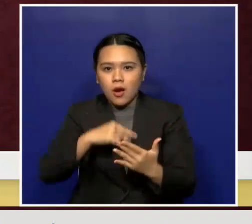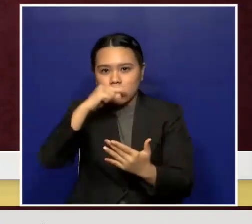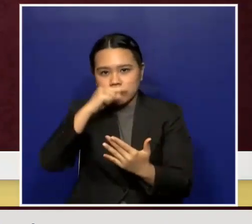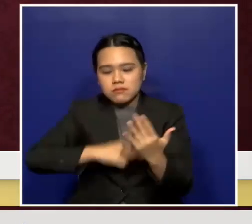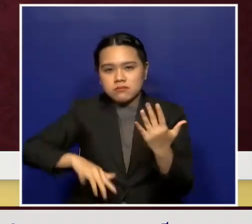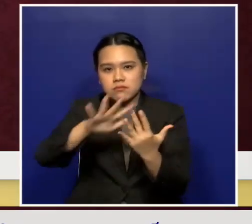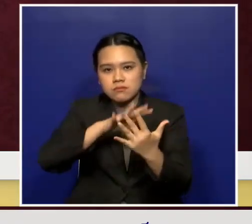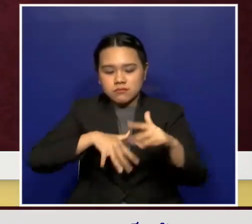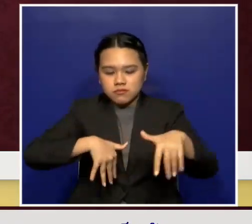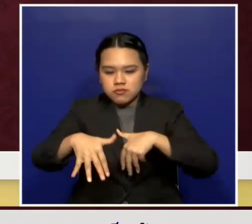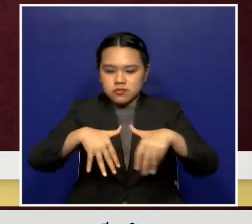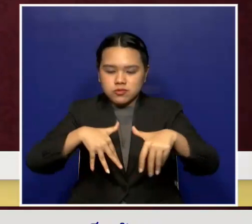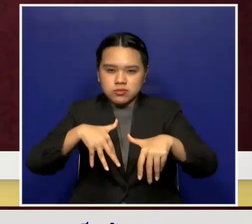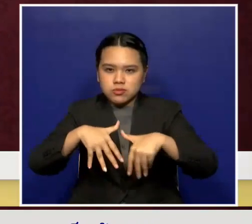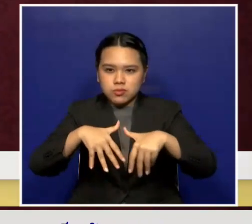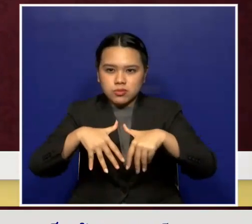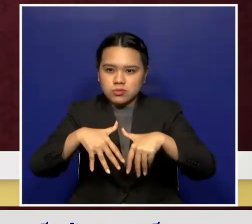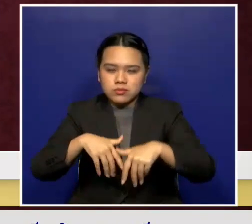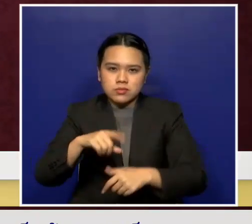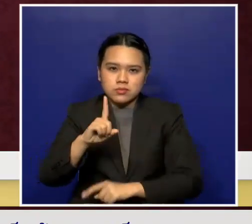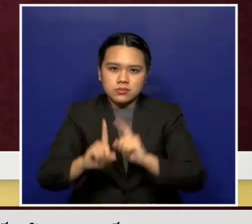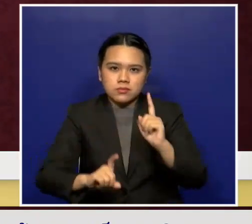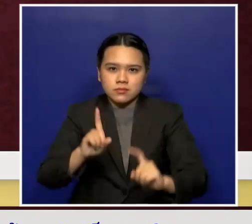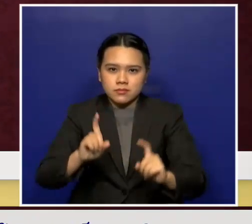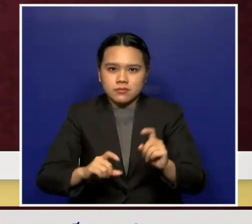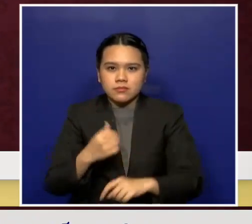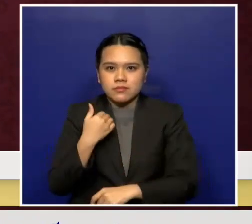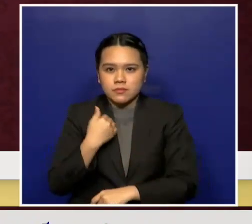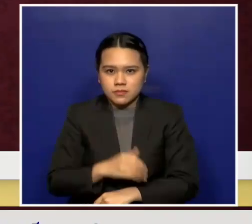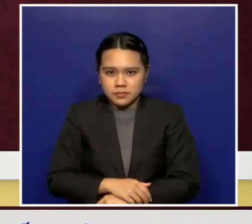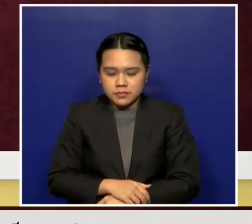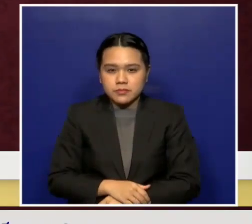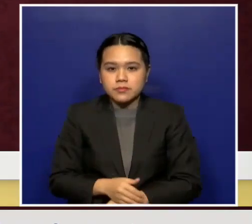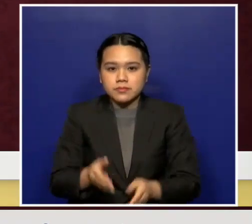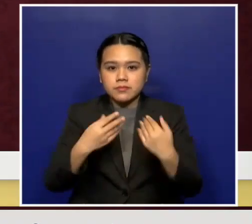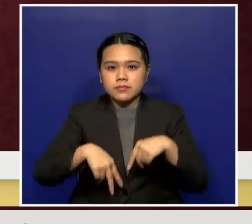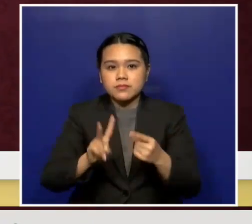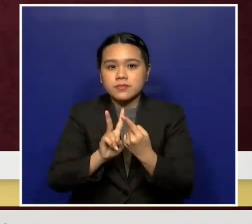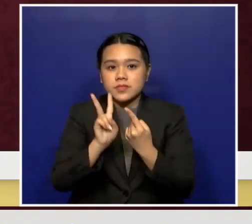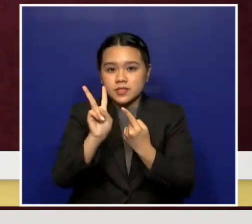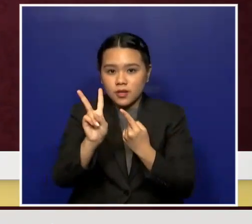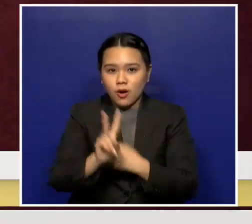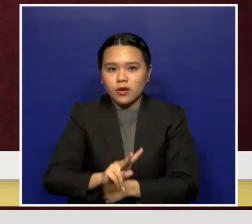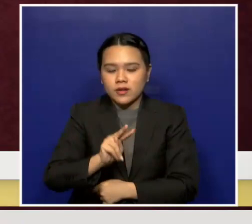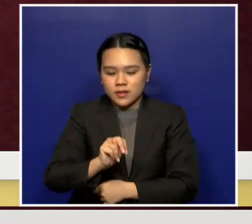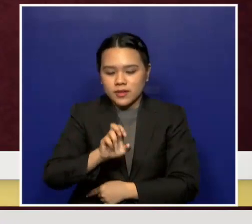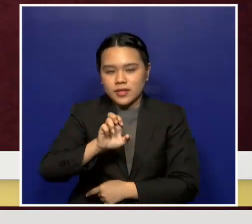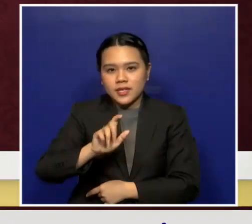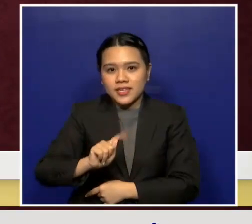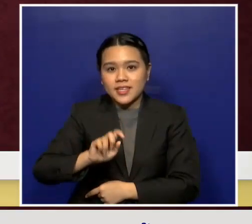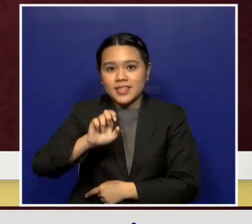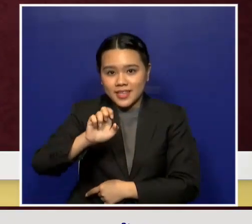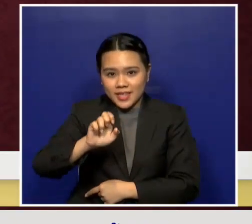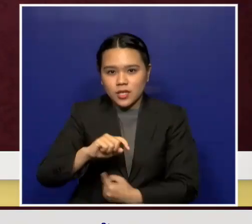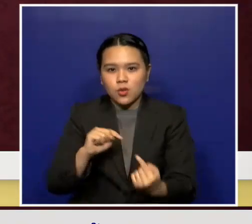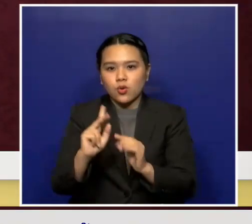ที่เขาไฟประชาธิปไตยไม่ได้อันที่สองเสาต้นที่สองเขาเรียกว่านิติบัญญัติเป็นไงฮะสมาชิ